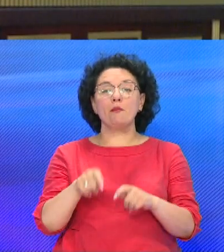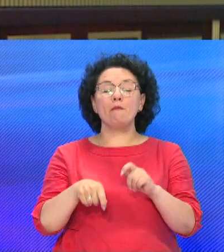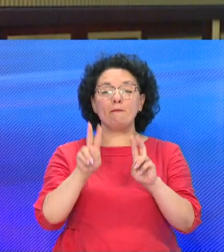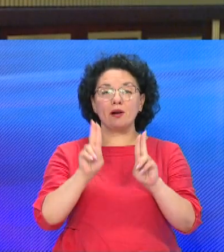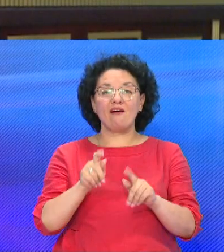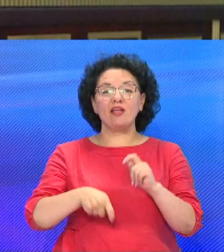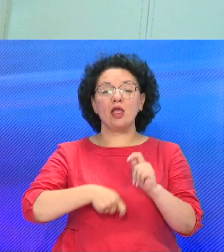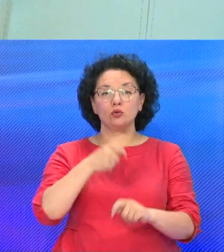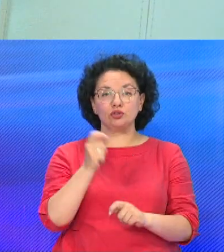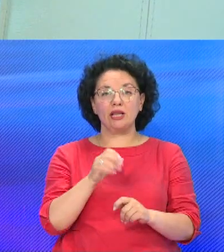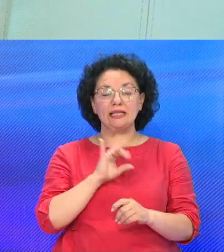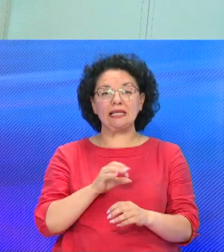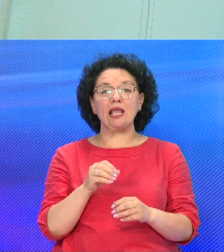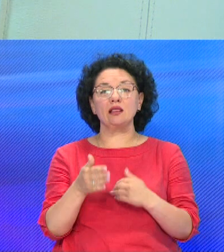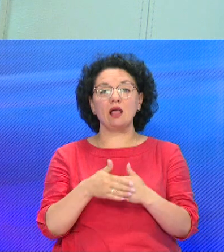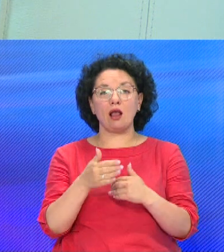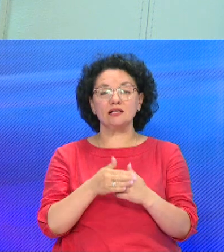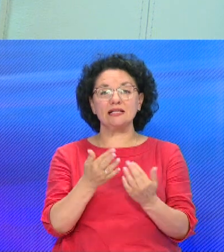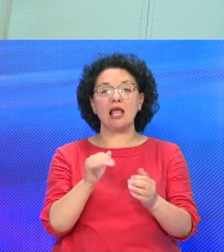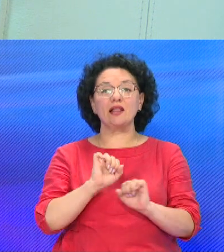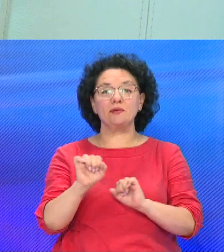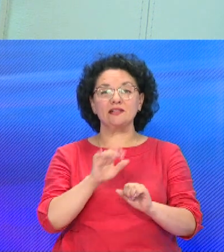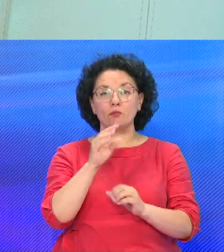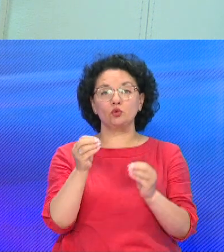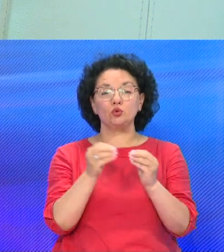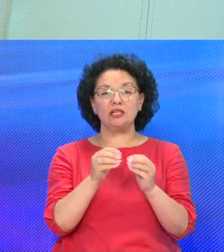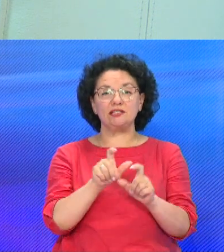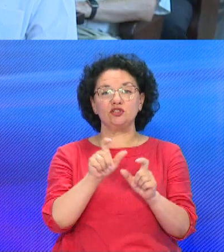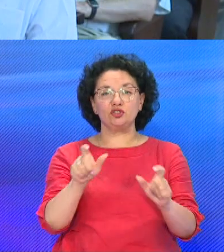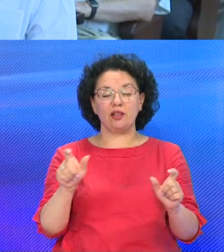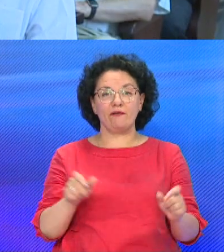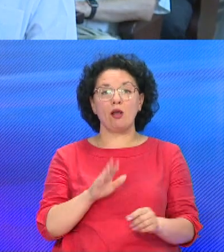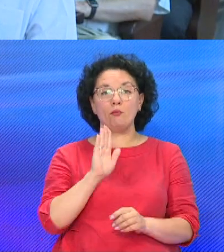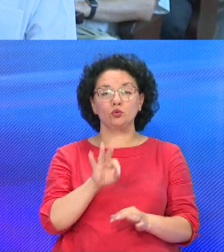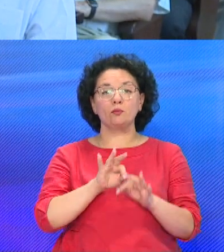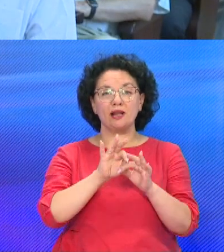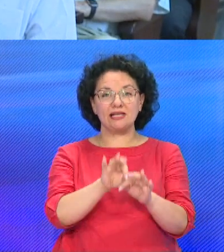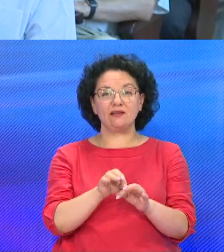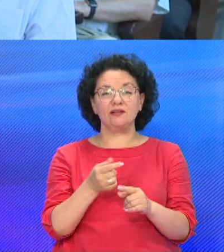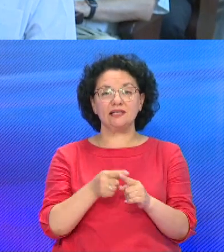Сёлета выборочные проверочные мероприемства во установах охова здоровья протягнутся.